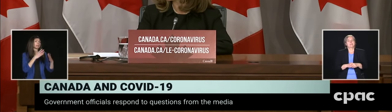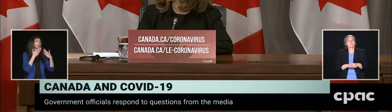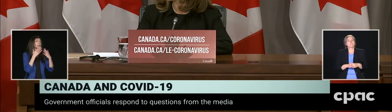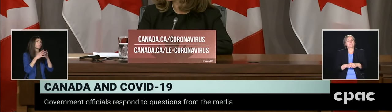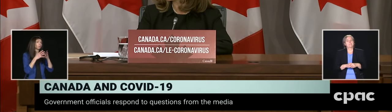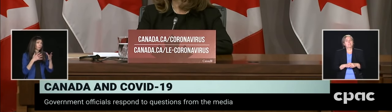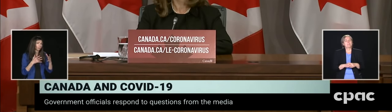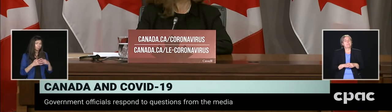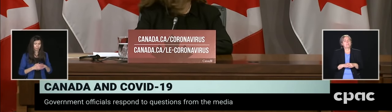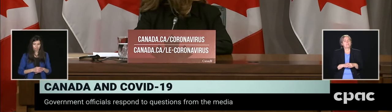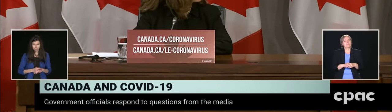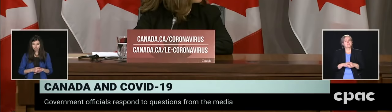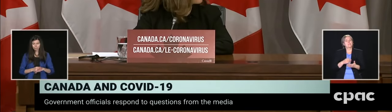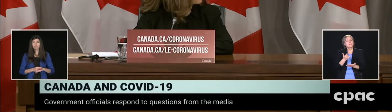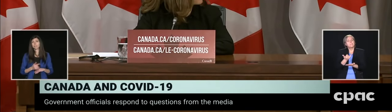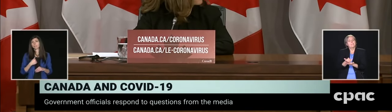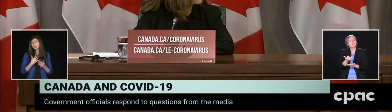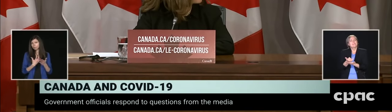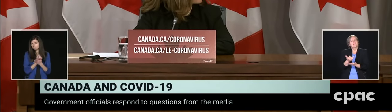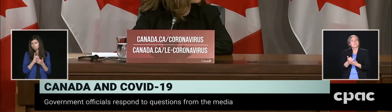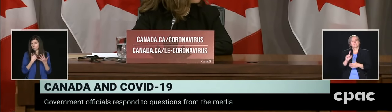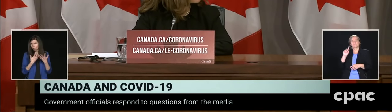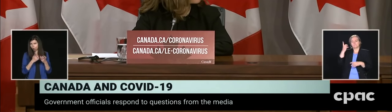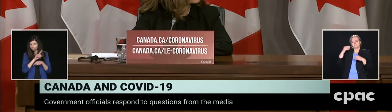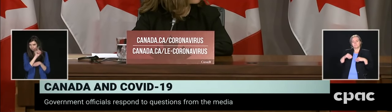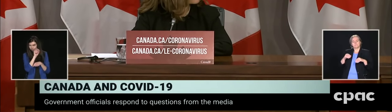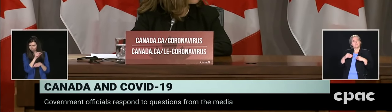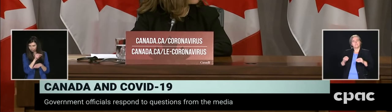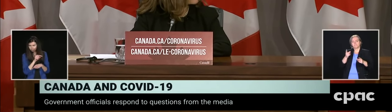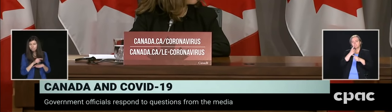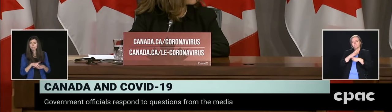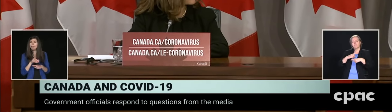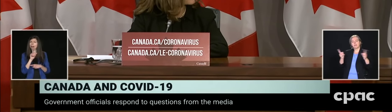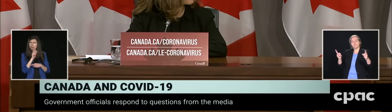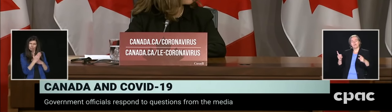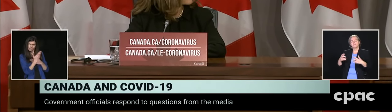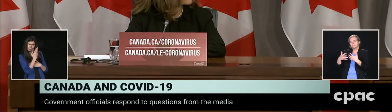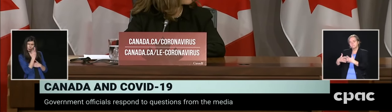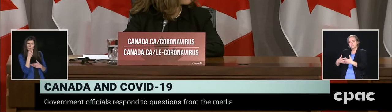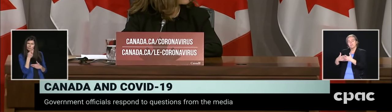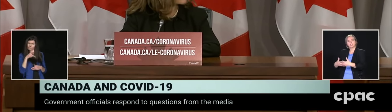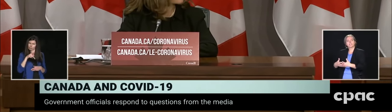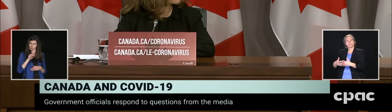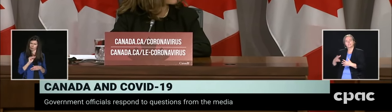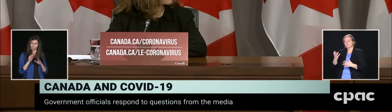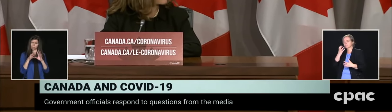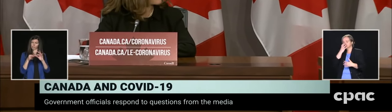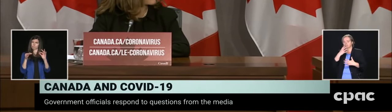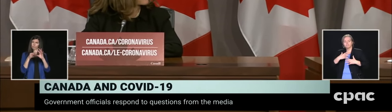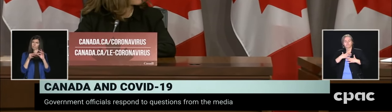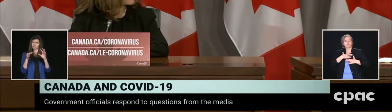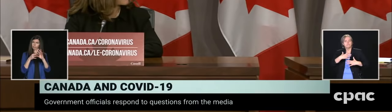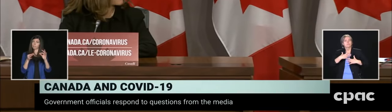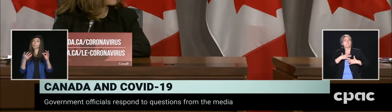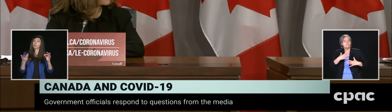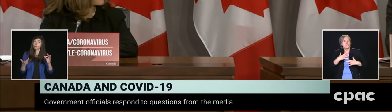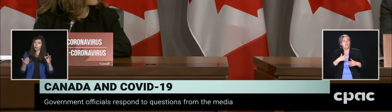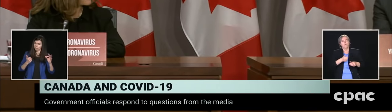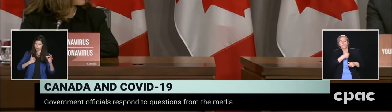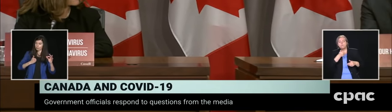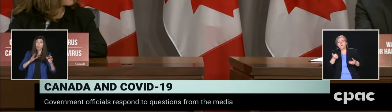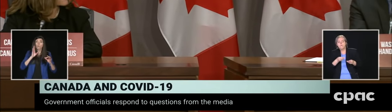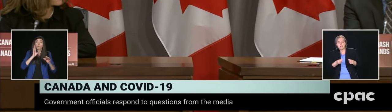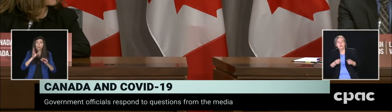la production canadienne de respirateurs et d'autres équipements. Alors, moi, je me demandais dans combien de temps espérez-vous que